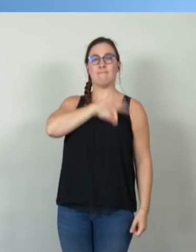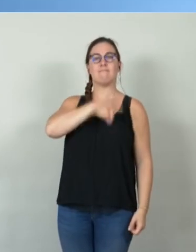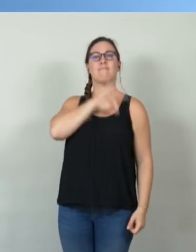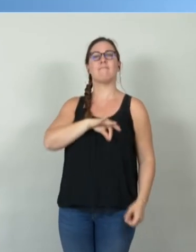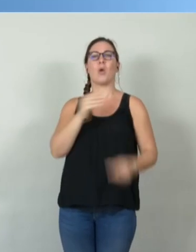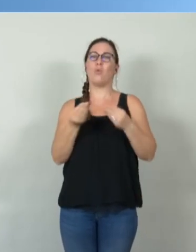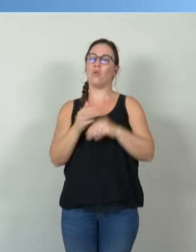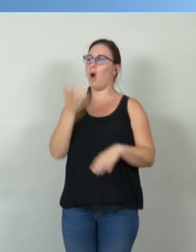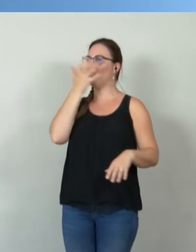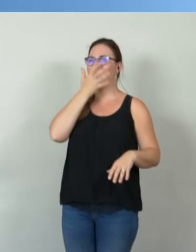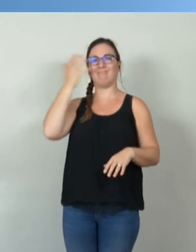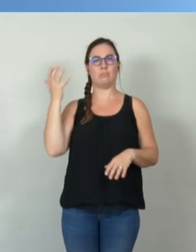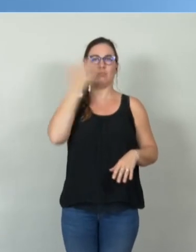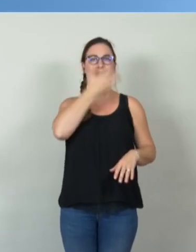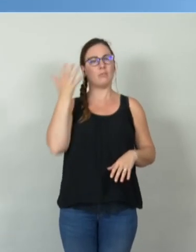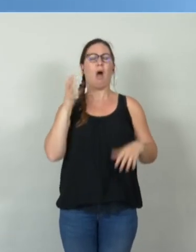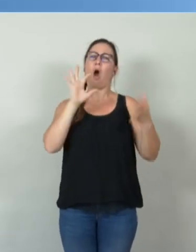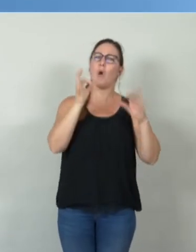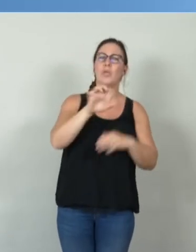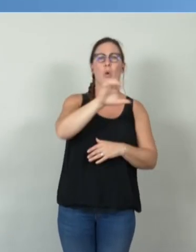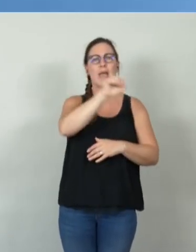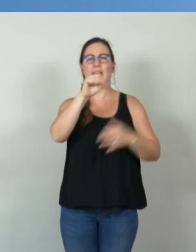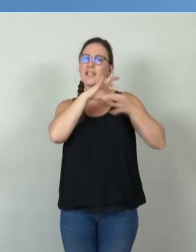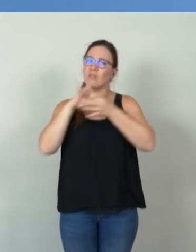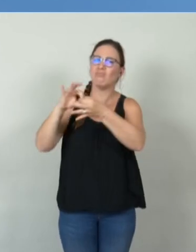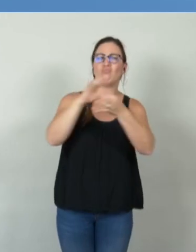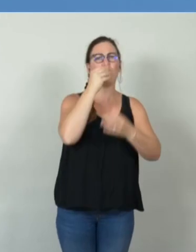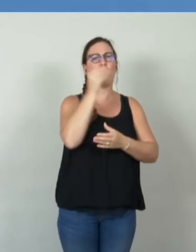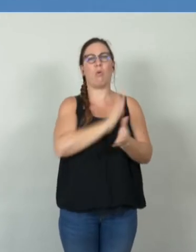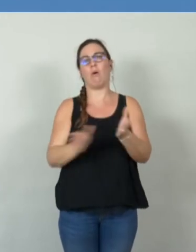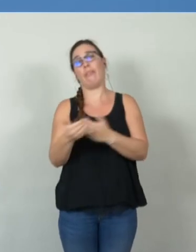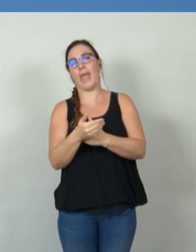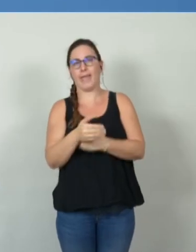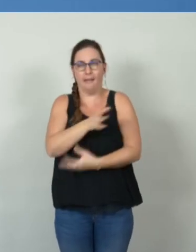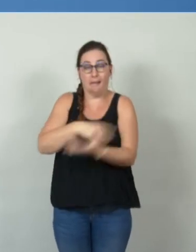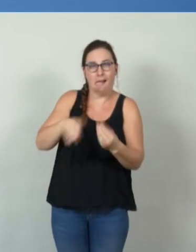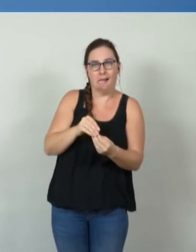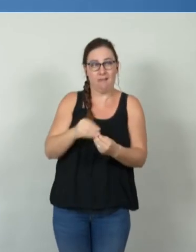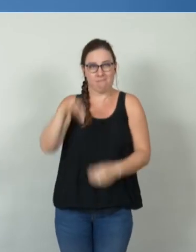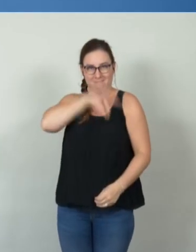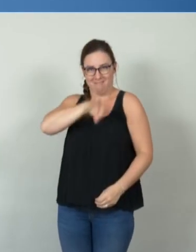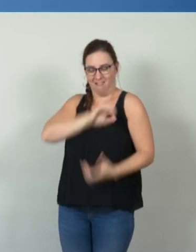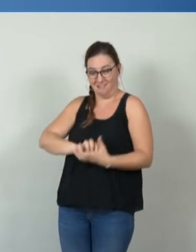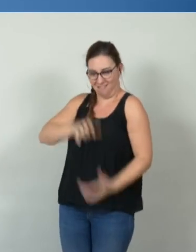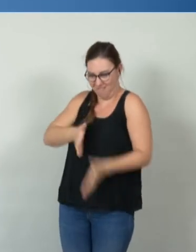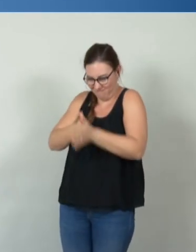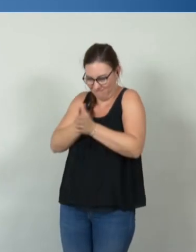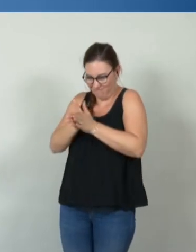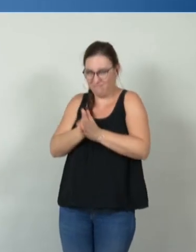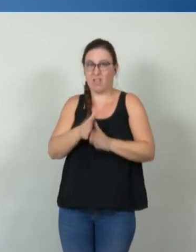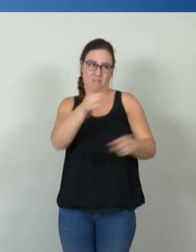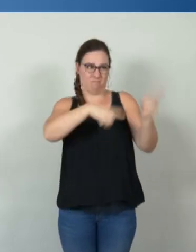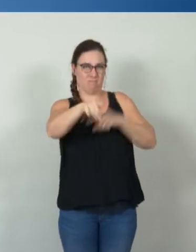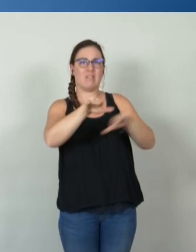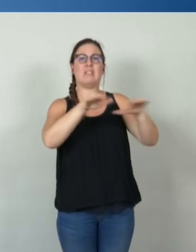les habits trompeurs de l'économie sociale et solidaire de nombreux acteurs de ce type rode et prospère sur la fragilisation de nos services publics